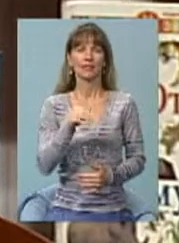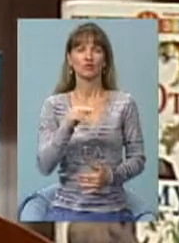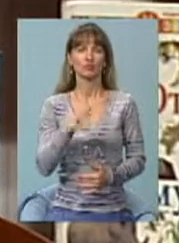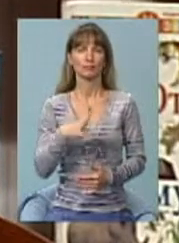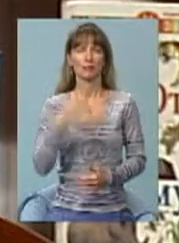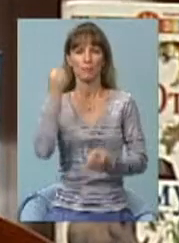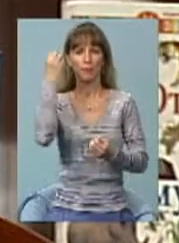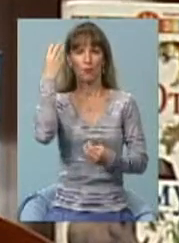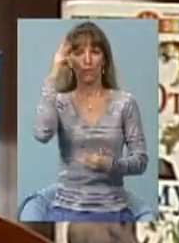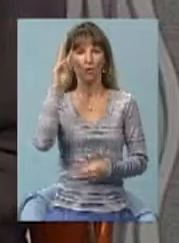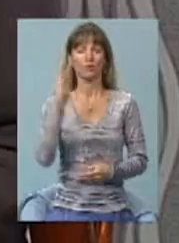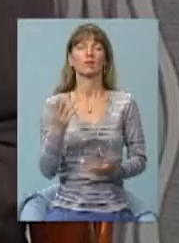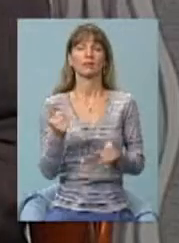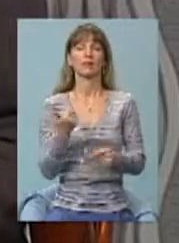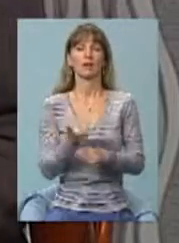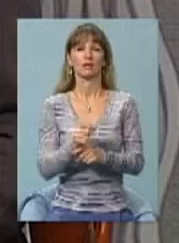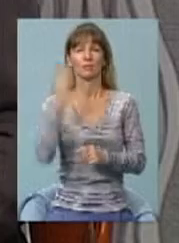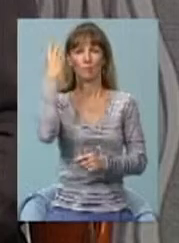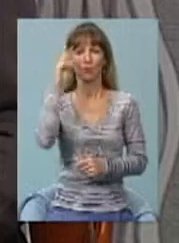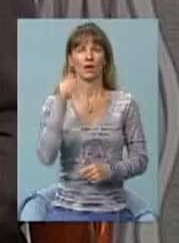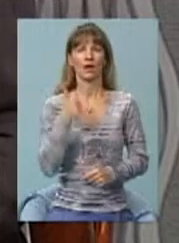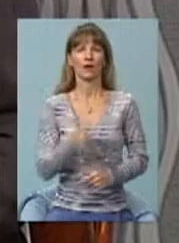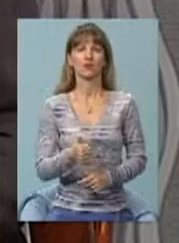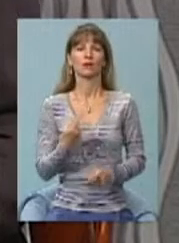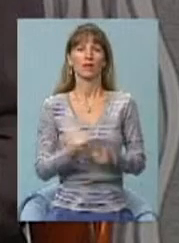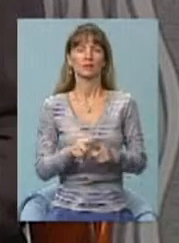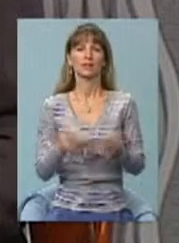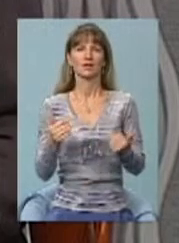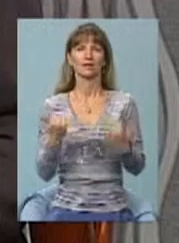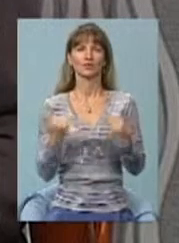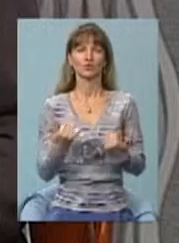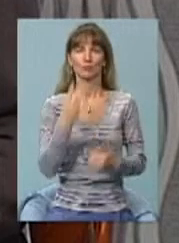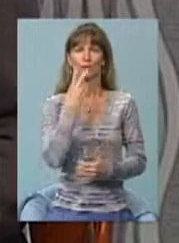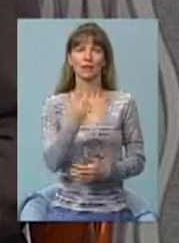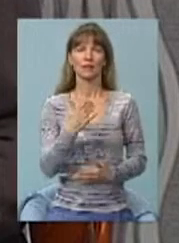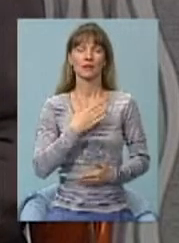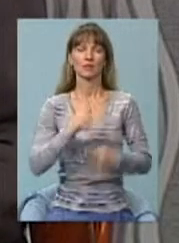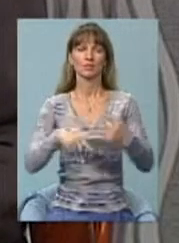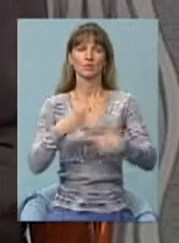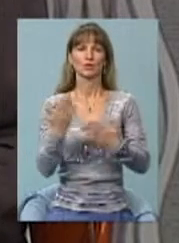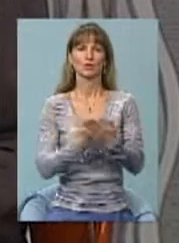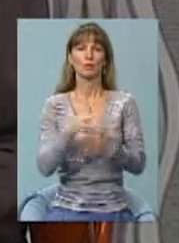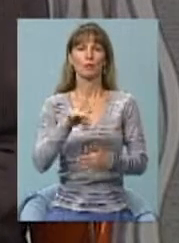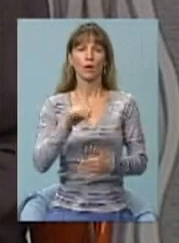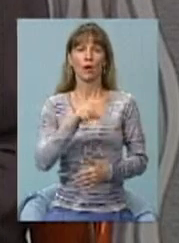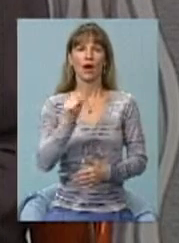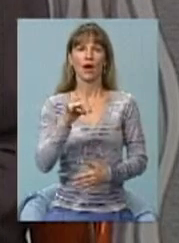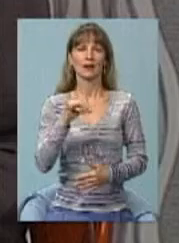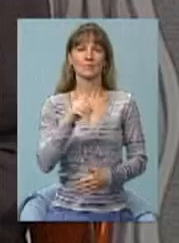модно, круто. Ну, це так, звісно, і є, але давайте зараз переглянемо наш наступний сюжет про